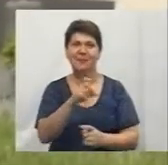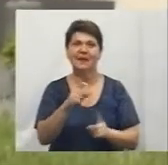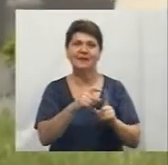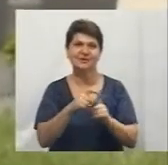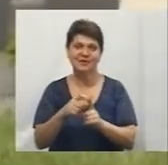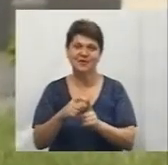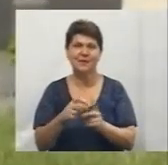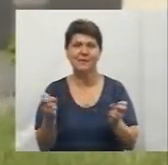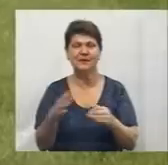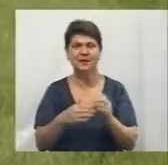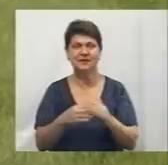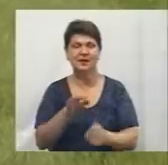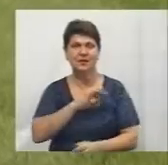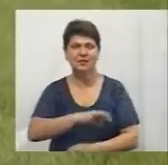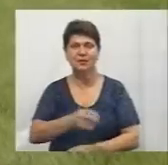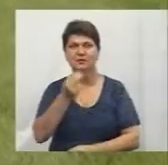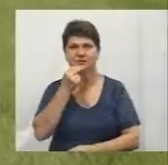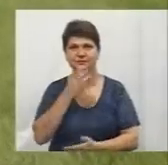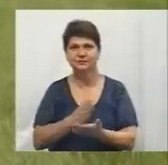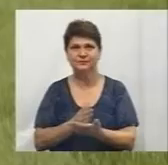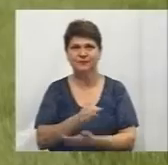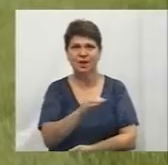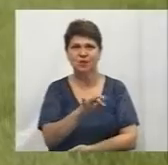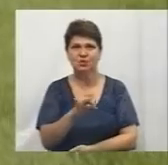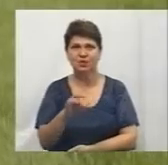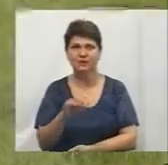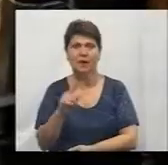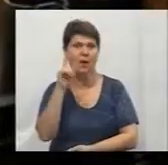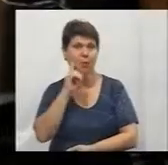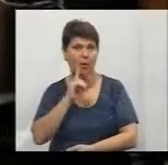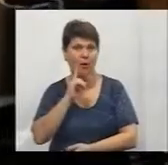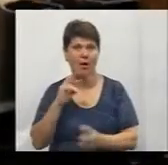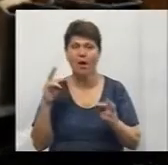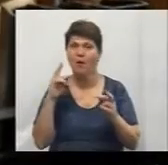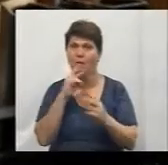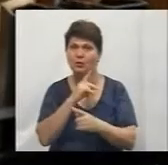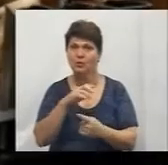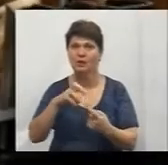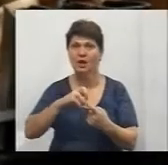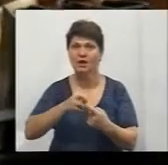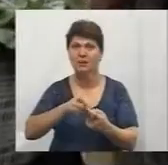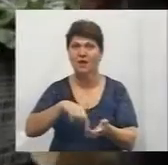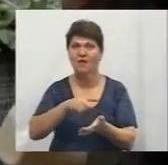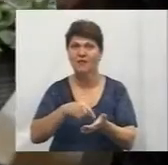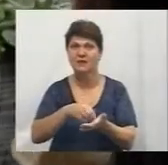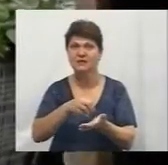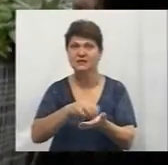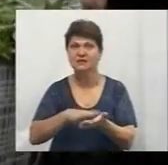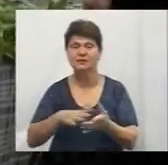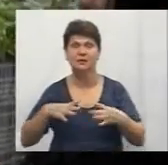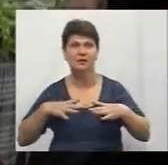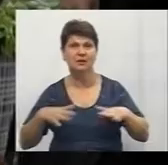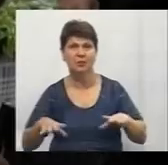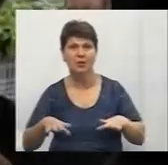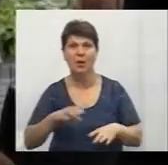фахівчині Держпродспоживслужби Вінниці Оксани Журавльової, поки випадків отруєнь грибами у місті зафіксовано не було. Та все ж застерігає,